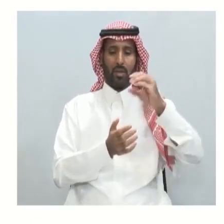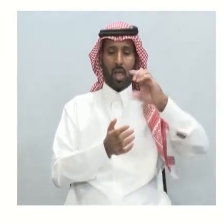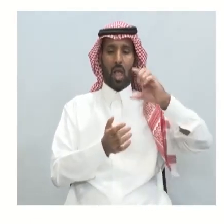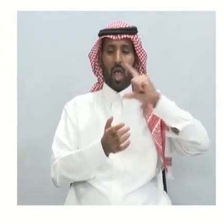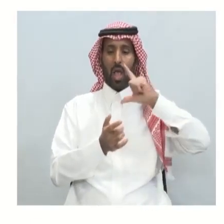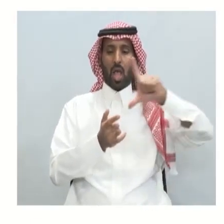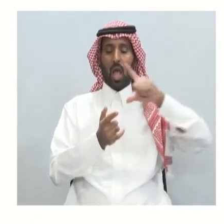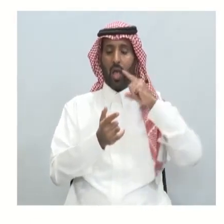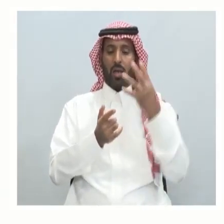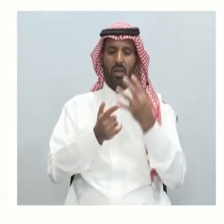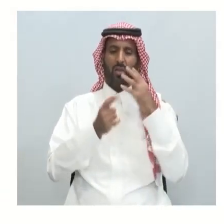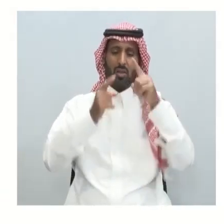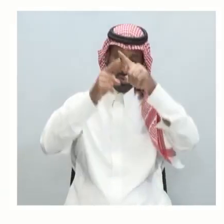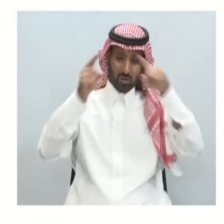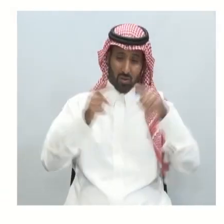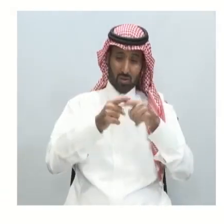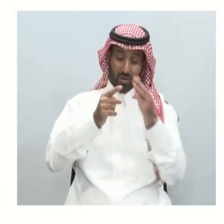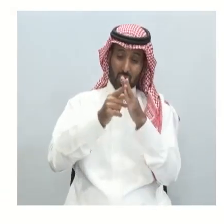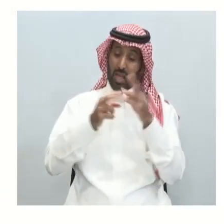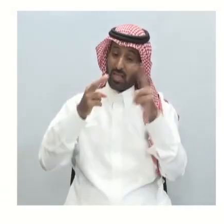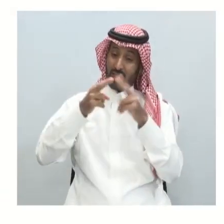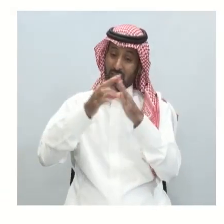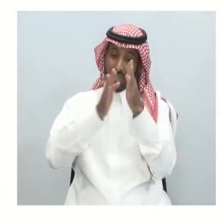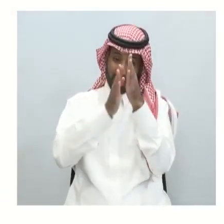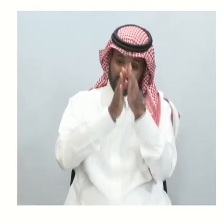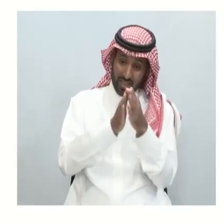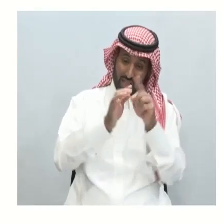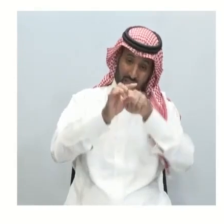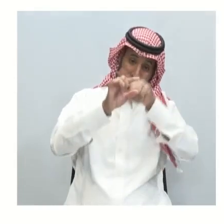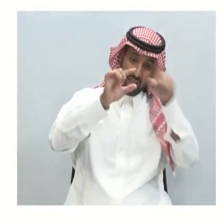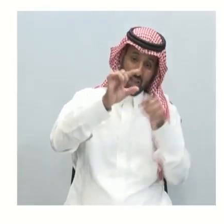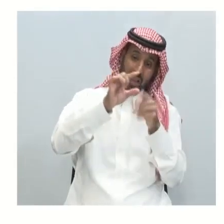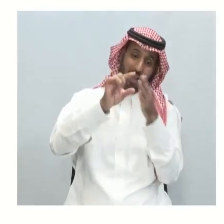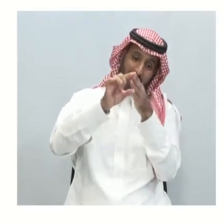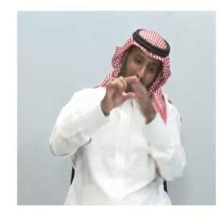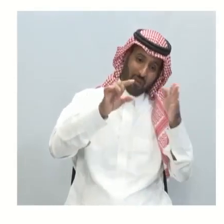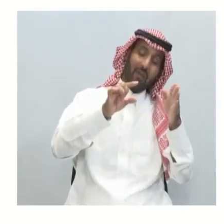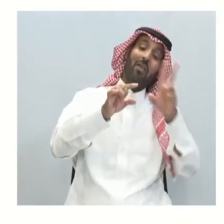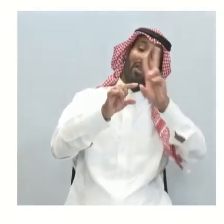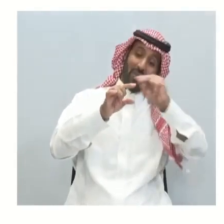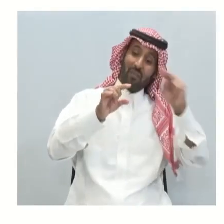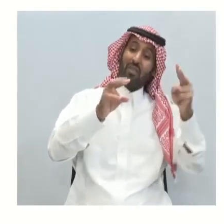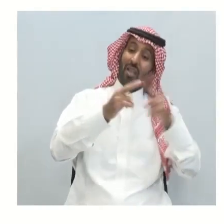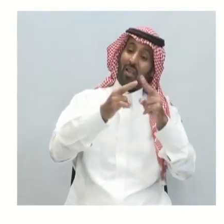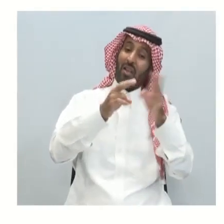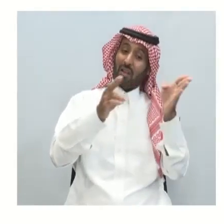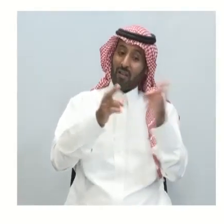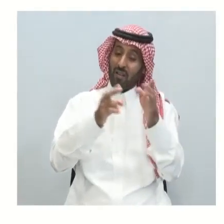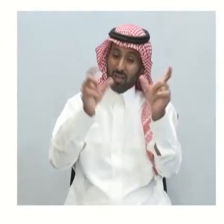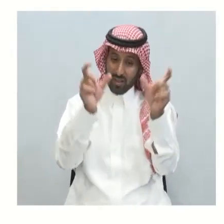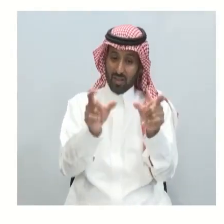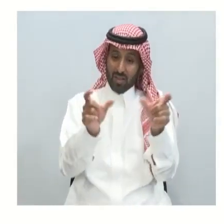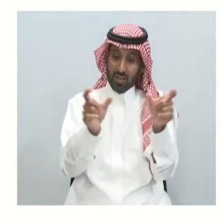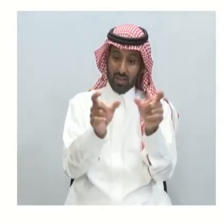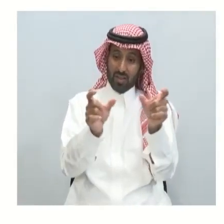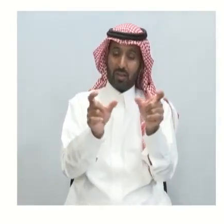الشحنه من اي مسافه عن المركز مساويه لمقدار الشحنه عند المسافه في المقدار في الجهه